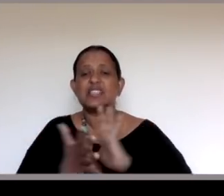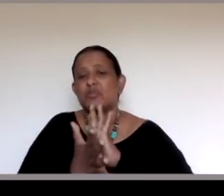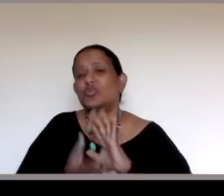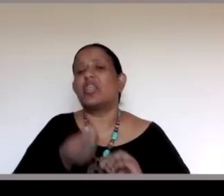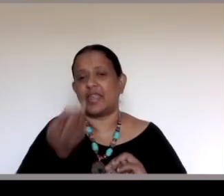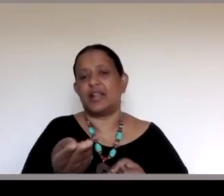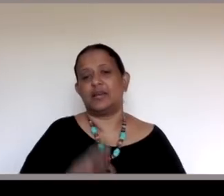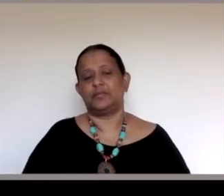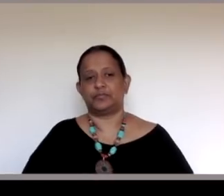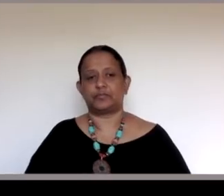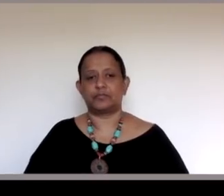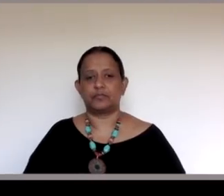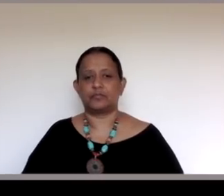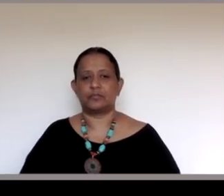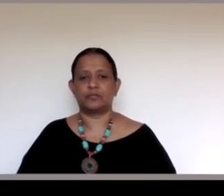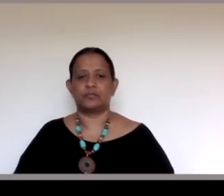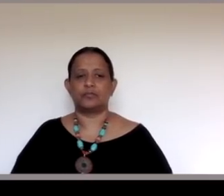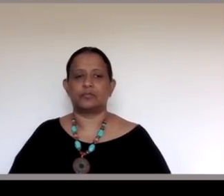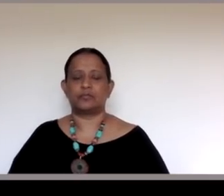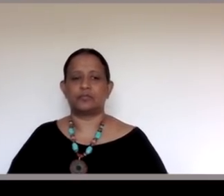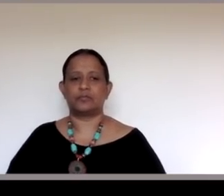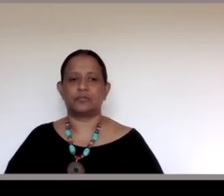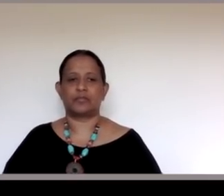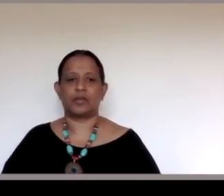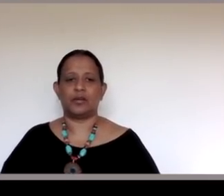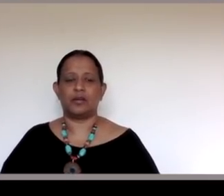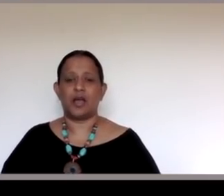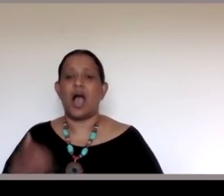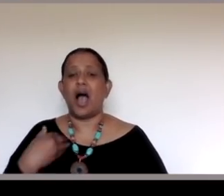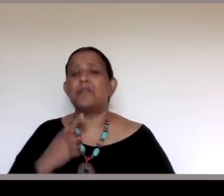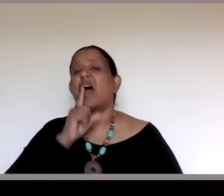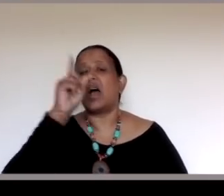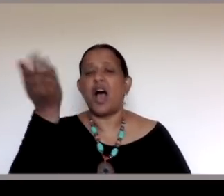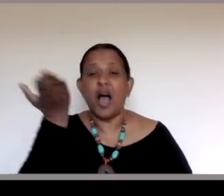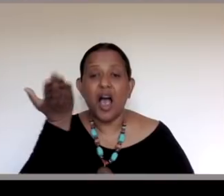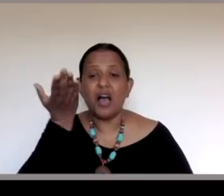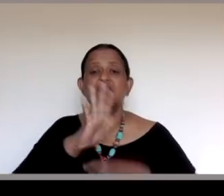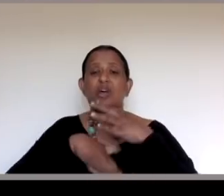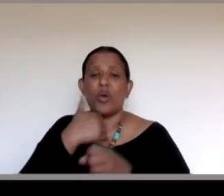கொள்ளுங்கள் மற்ற கையை மேலே கண்களை மூடிக்கொள்ளுங்கள் சுவாமினி ஆண்டவரே